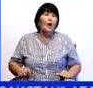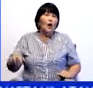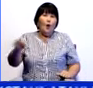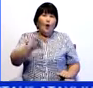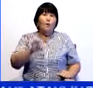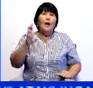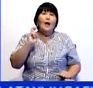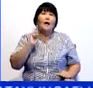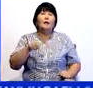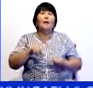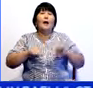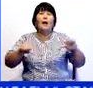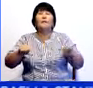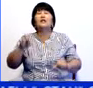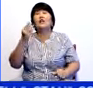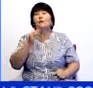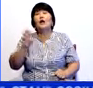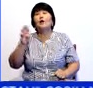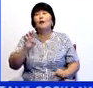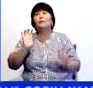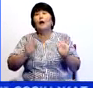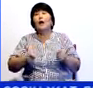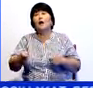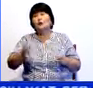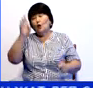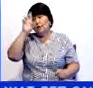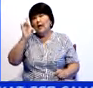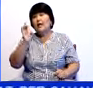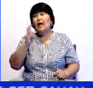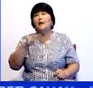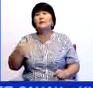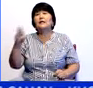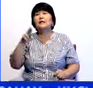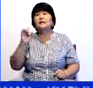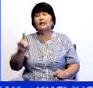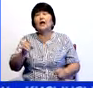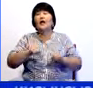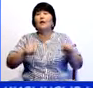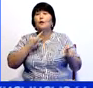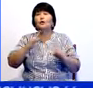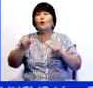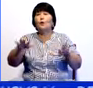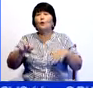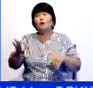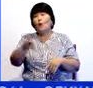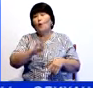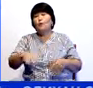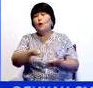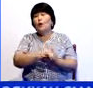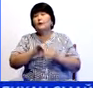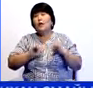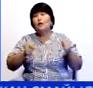Облыс әкімі аппаратының басшысы Шахмардан Байманов төрағалығымен мемлекеттік рәміздер жөніндегі комиссияның отырысы болды. Жиында облыстық қоғамдық